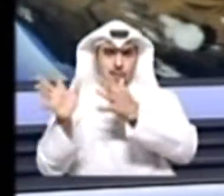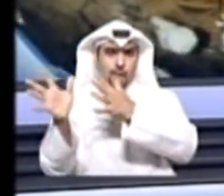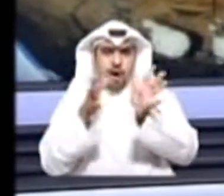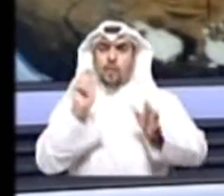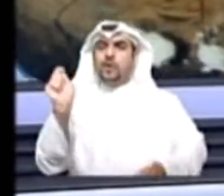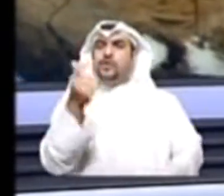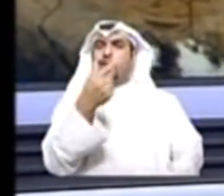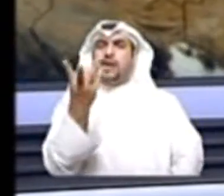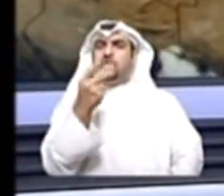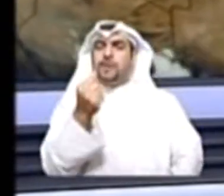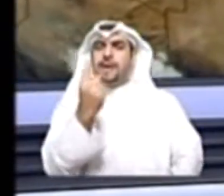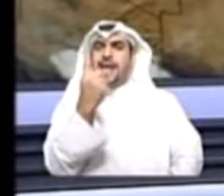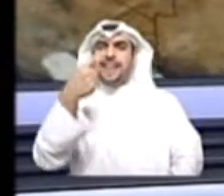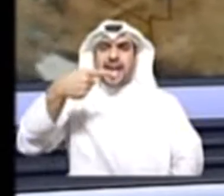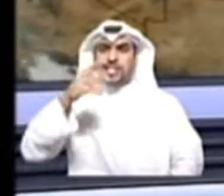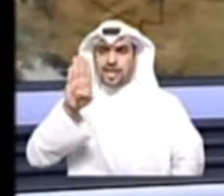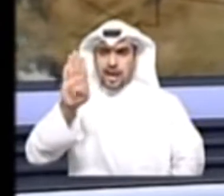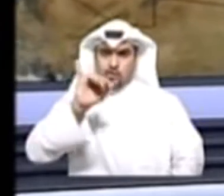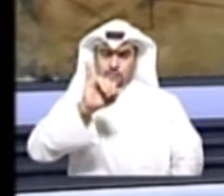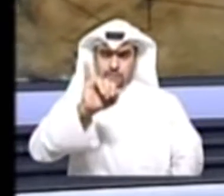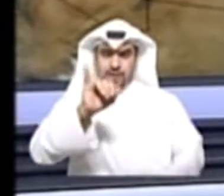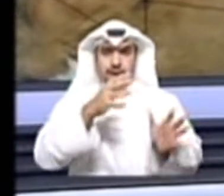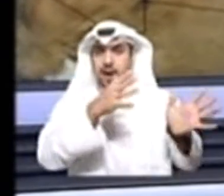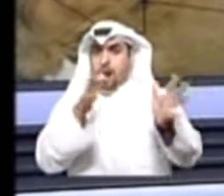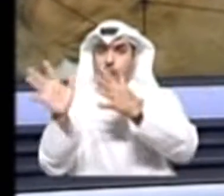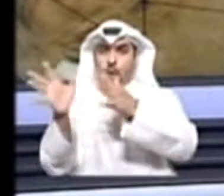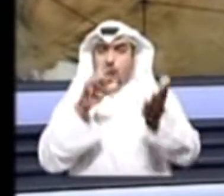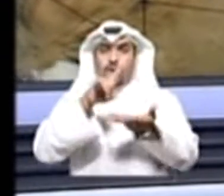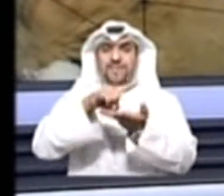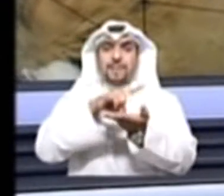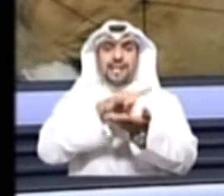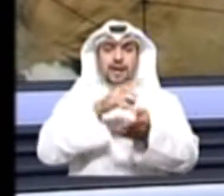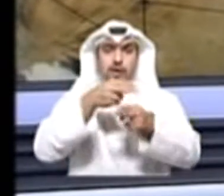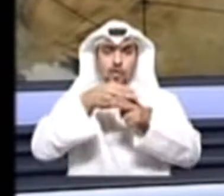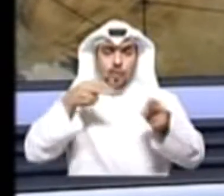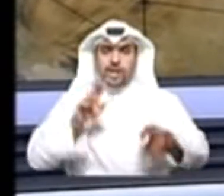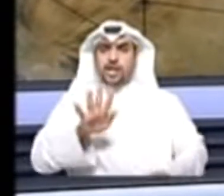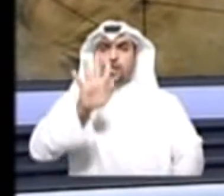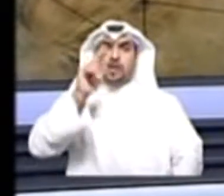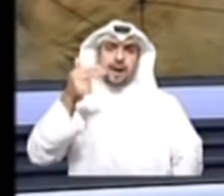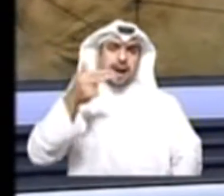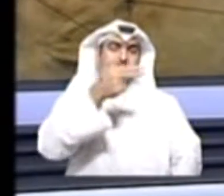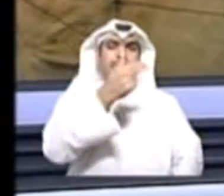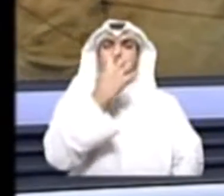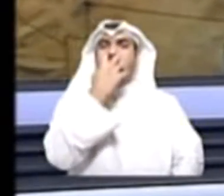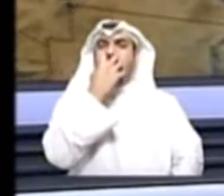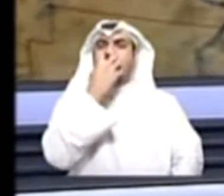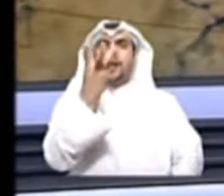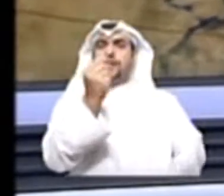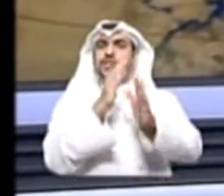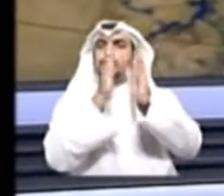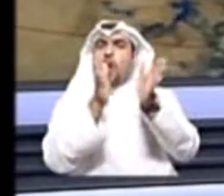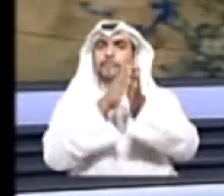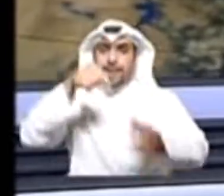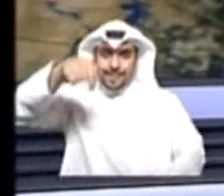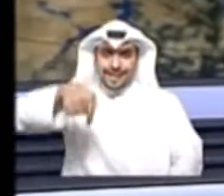بالساعة. الرياح في مطار الكويت الدولي شمالية غربية سرعتها تقريبا 30 كيلو متر بالساعة، والحرارة بحدود 44 درجة